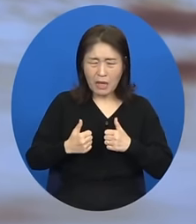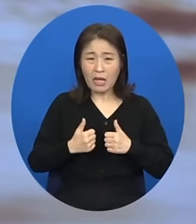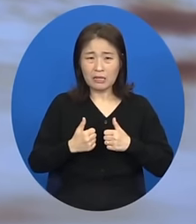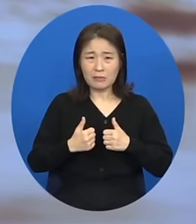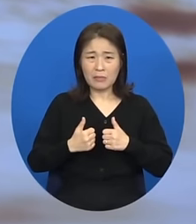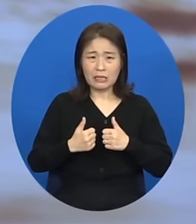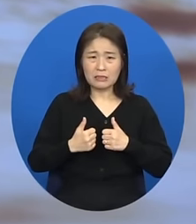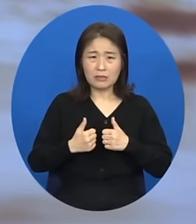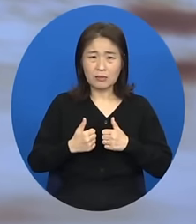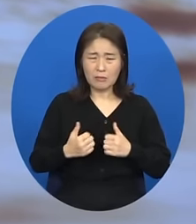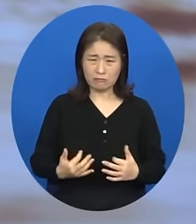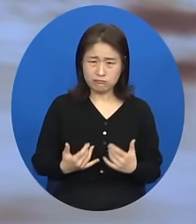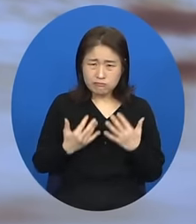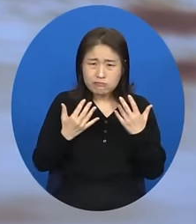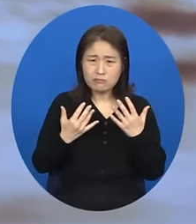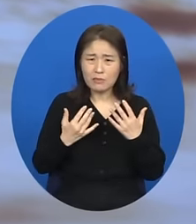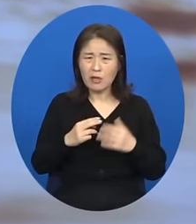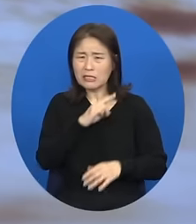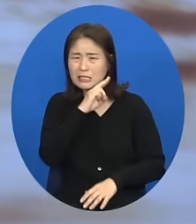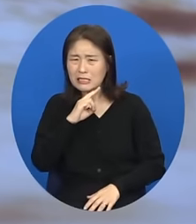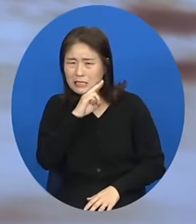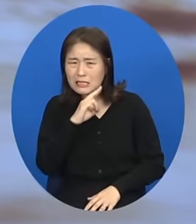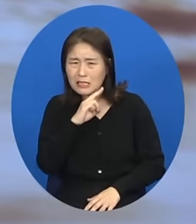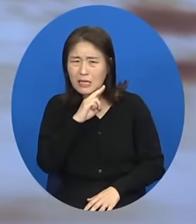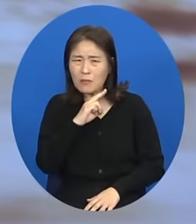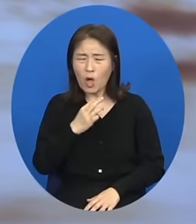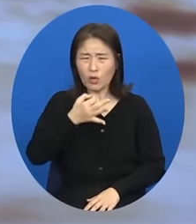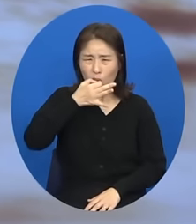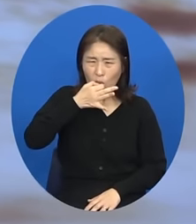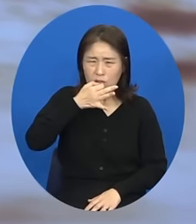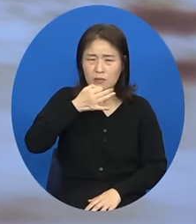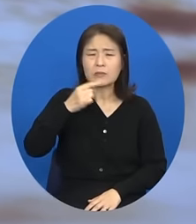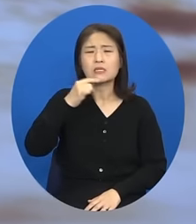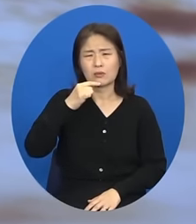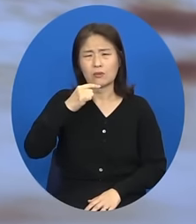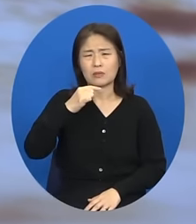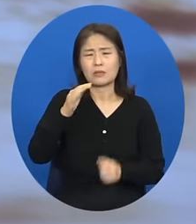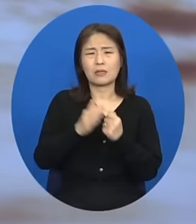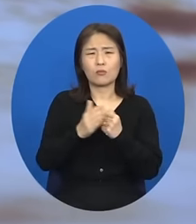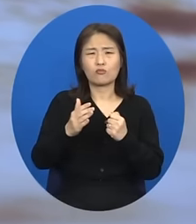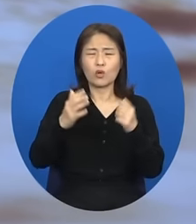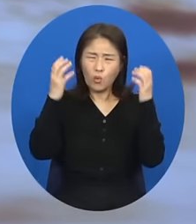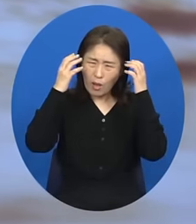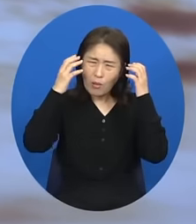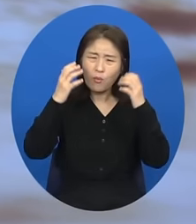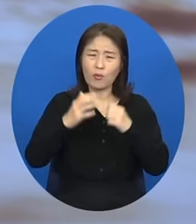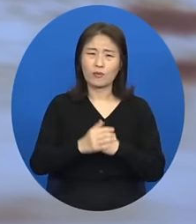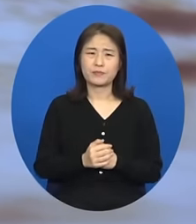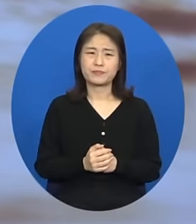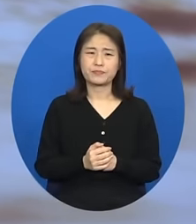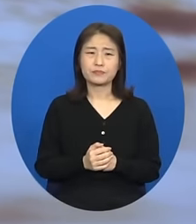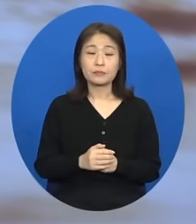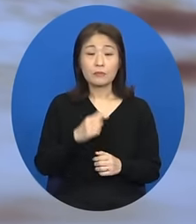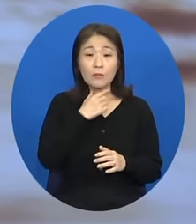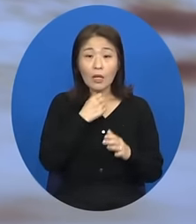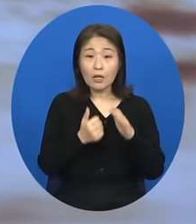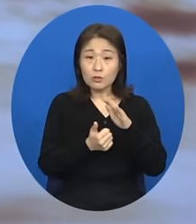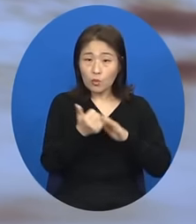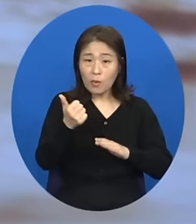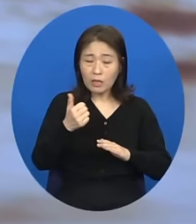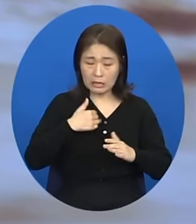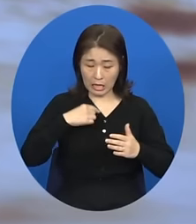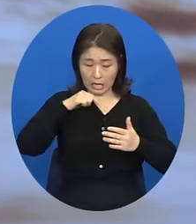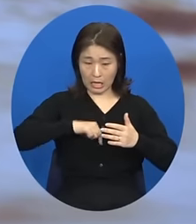질투에 괴롭습니다. 여러분, 십자가에서 우리를 발견하는 것, 소망이 없는 것을 깨닫는 것이 은혜인